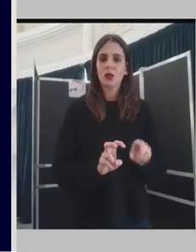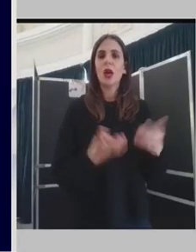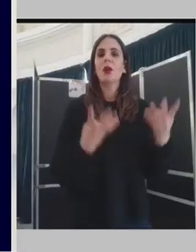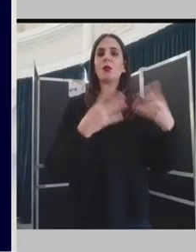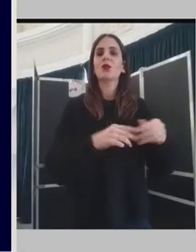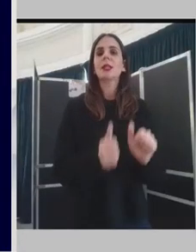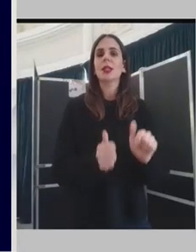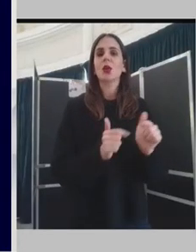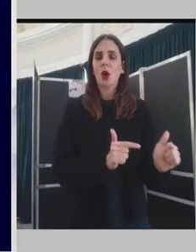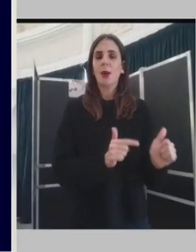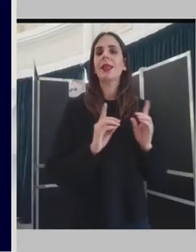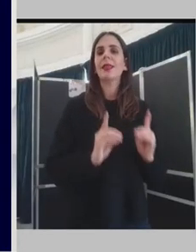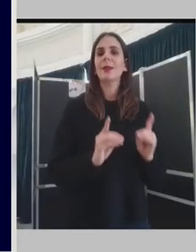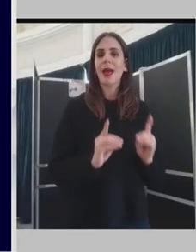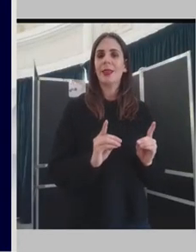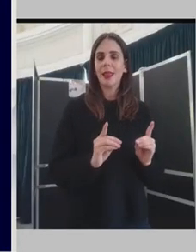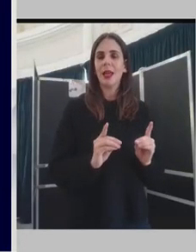noi